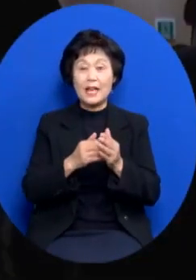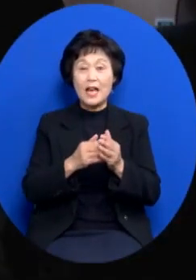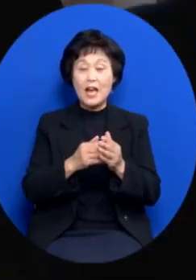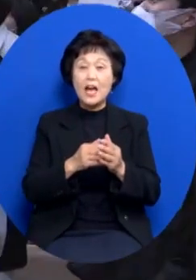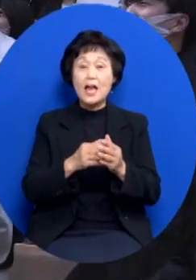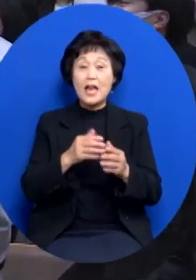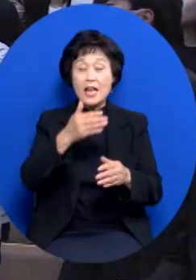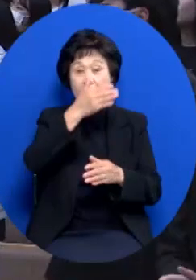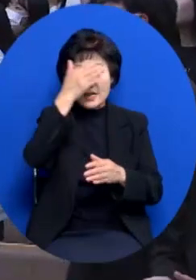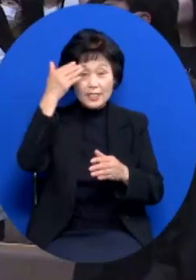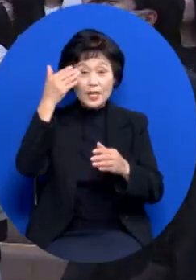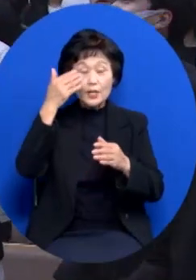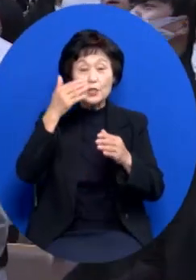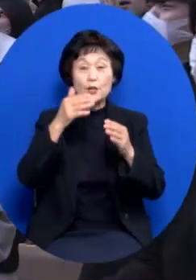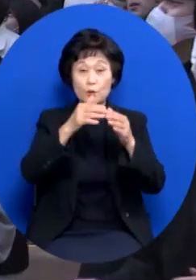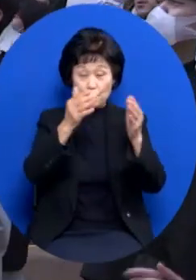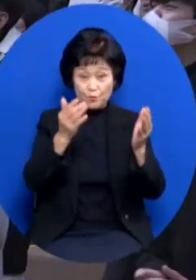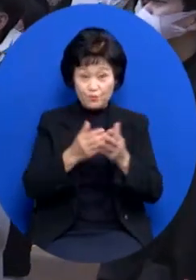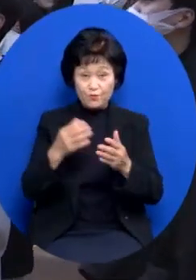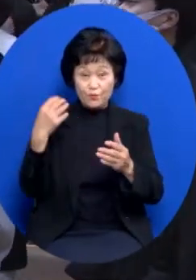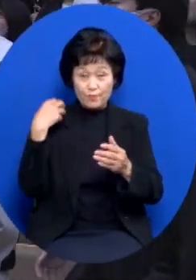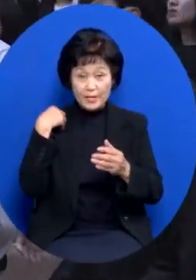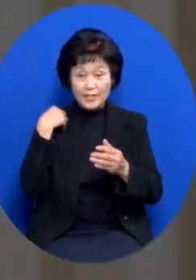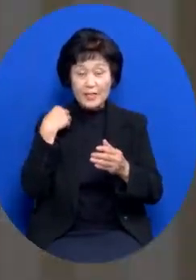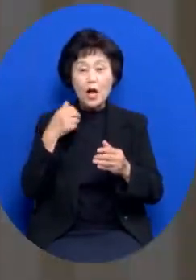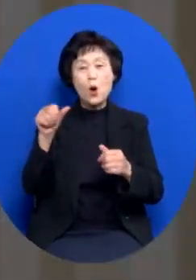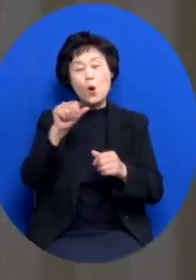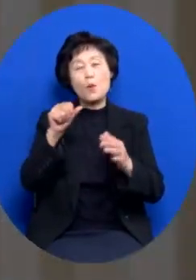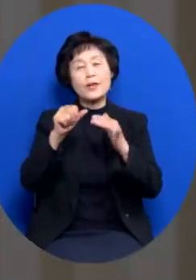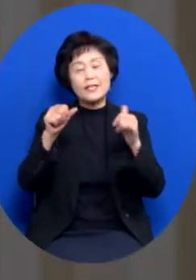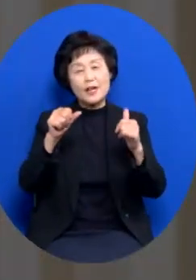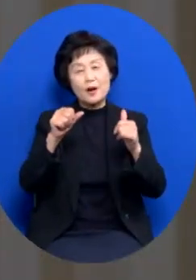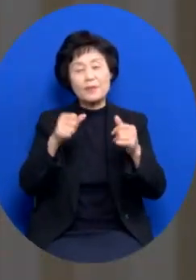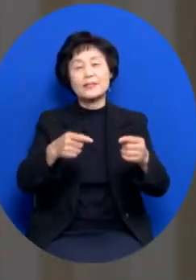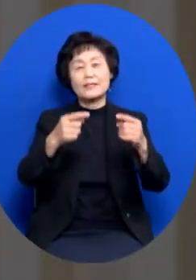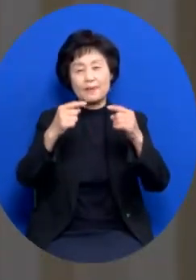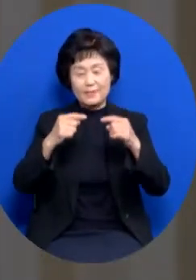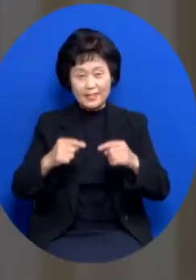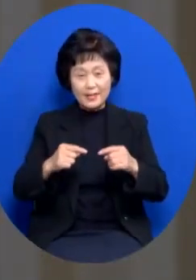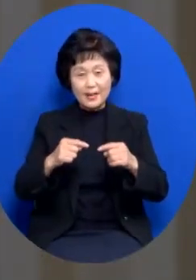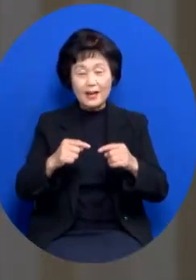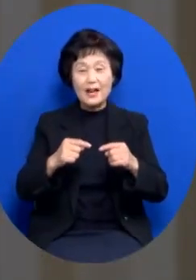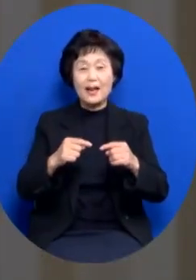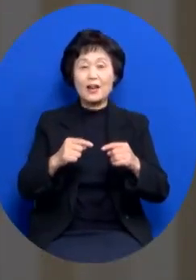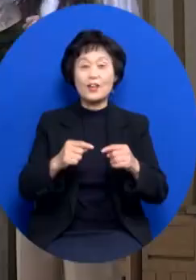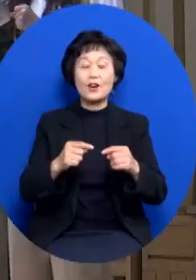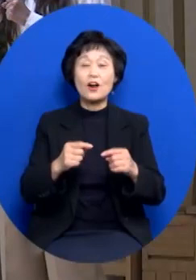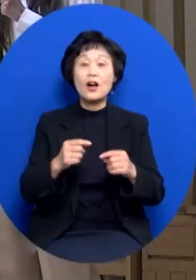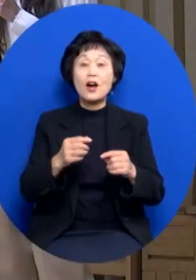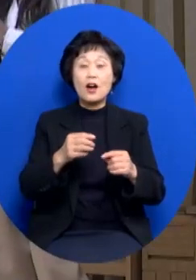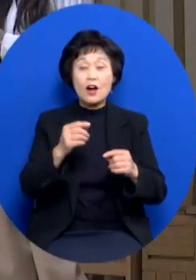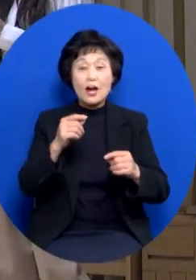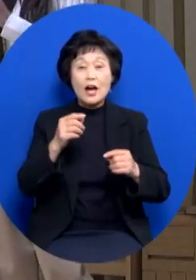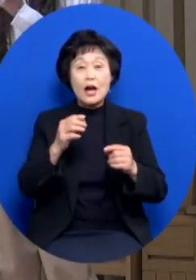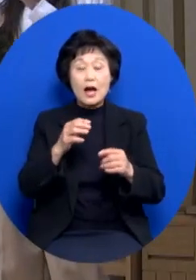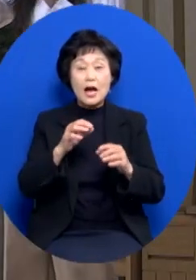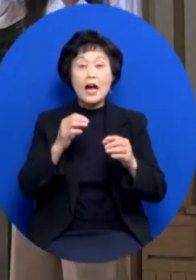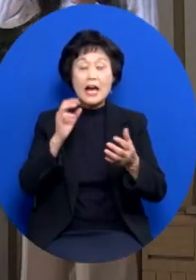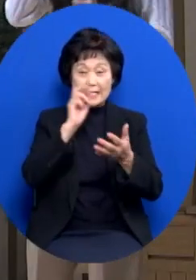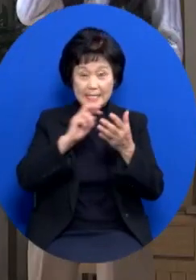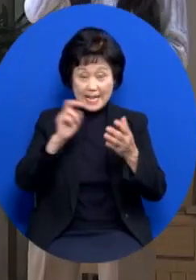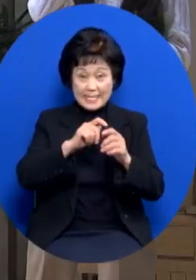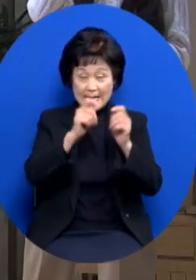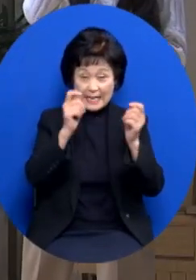광진중앙교회 청년부 주관으로 열린 이날 행사는 500여 명이 참석한 가운데 소진영 강사의 인도로 마커스